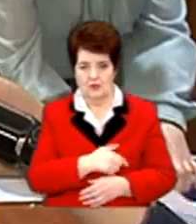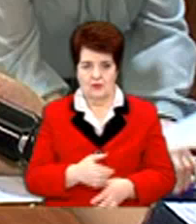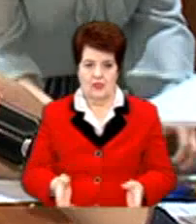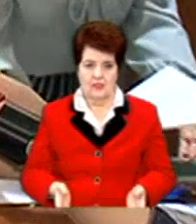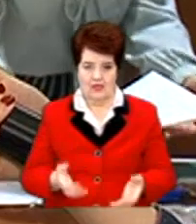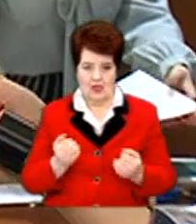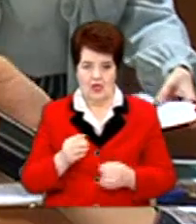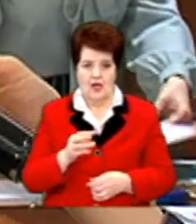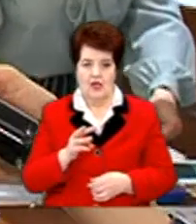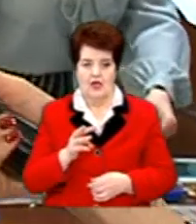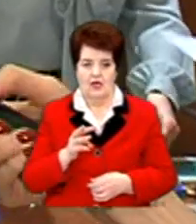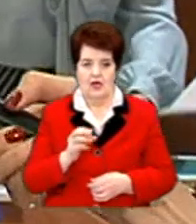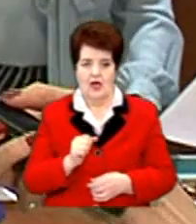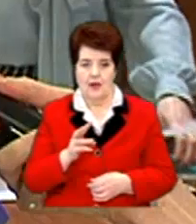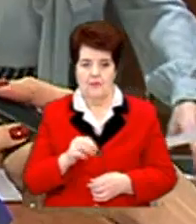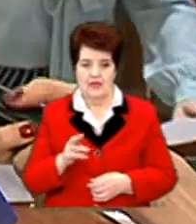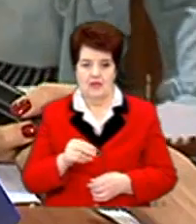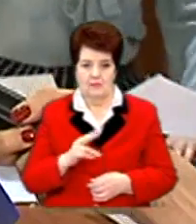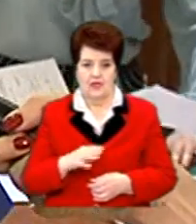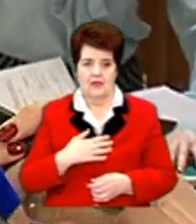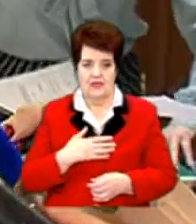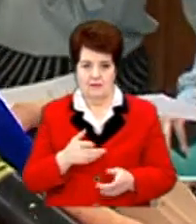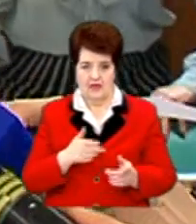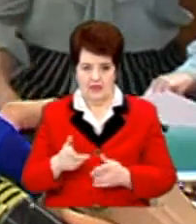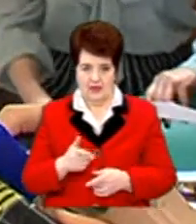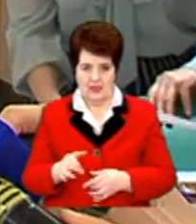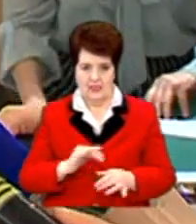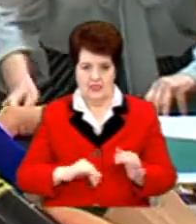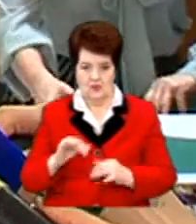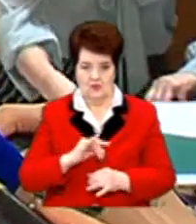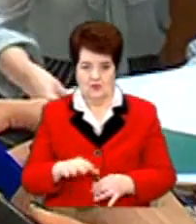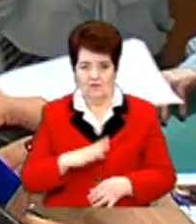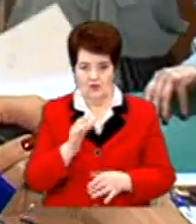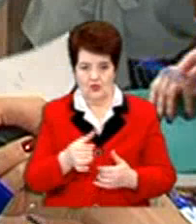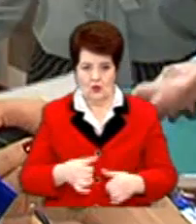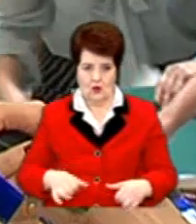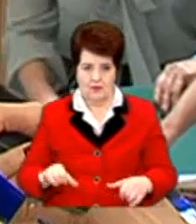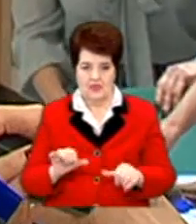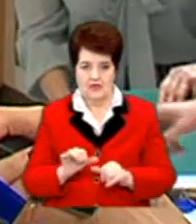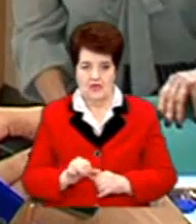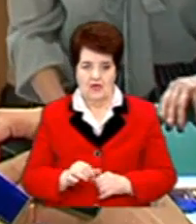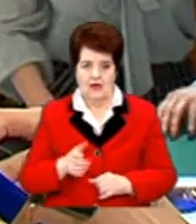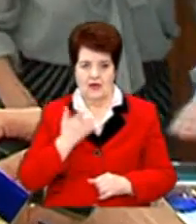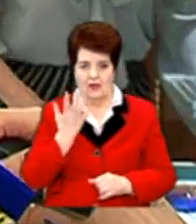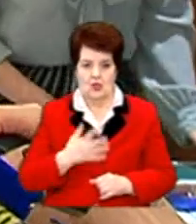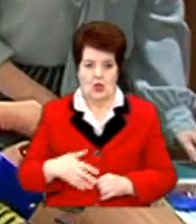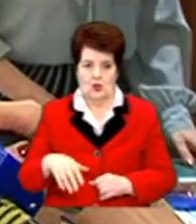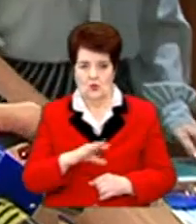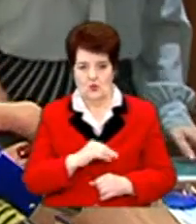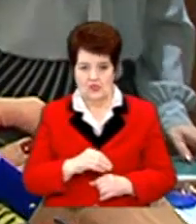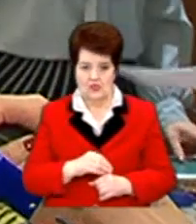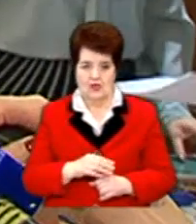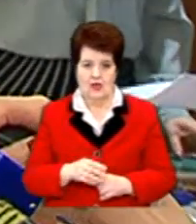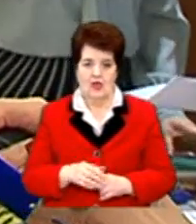susținut. Amendamentul a fost pregătit de către mine doar după ce discuțiile au avut loc în comisie și atunci când